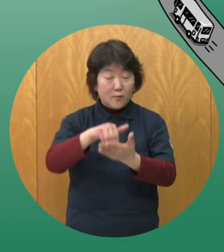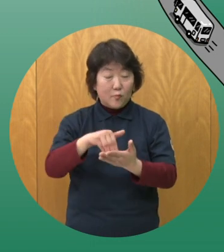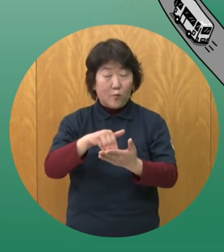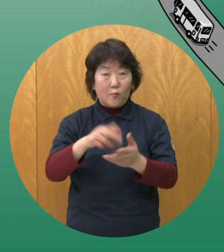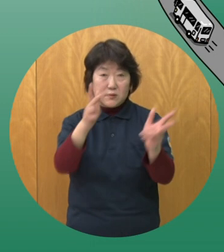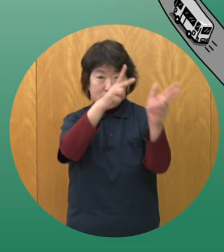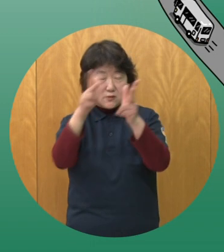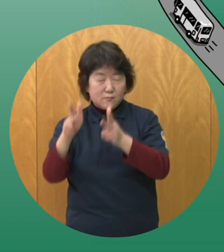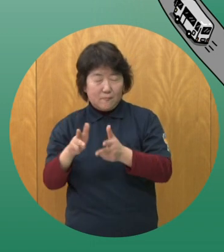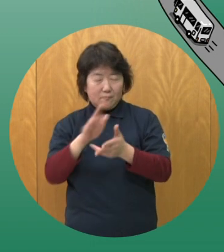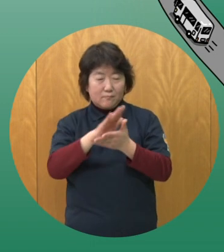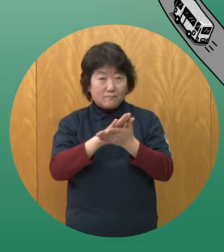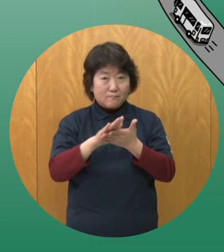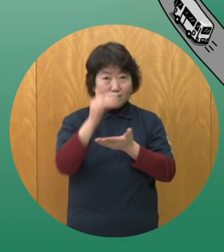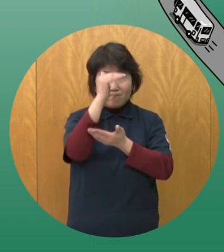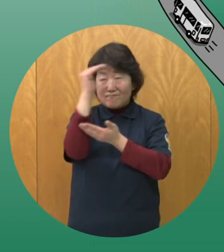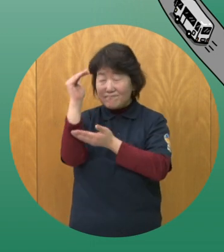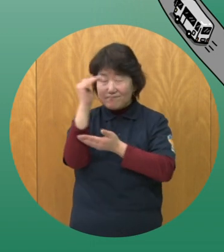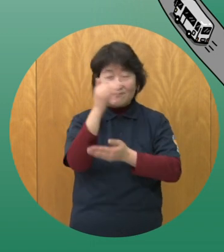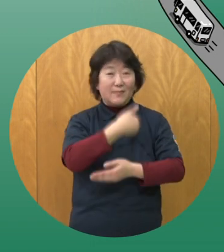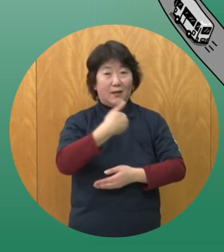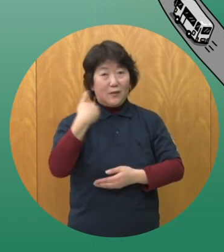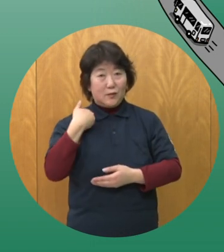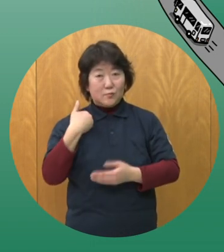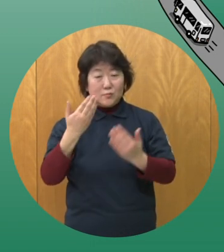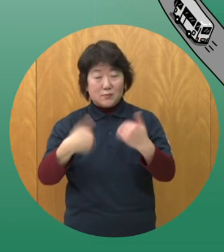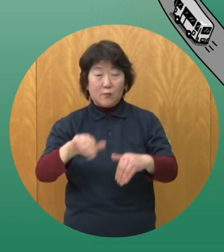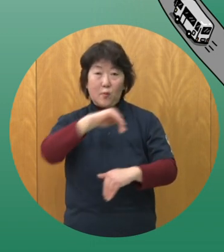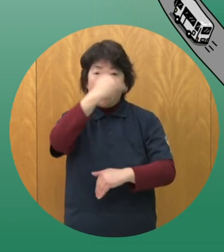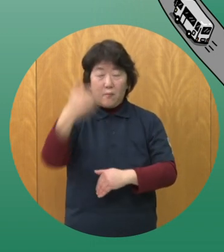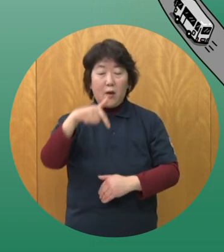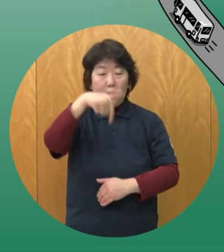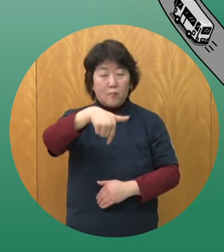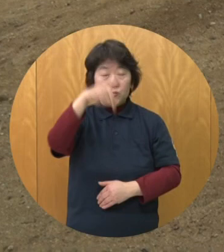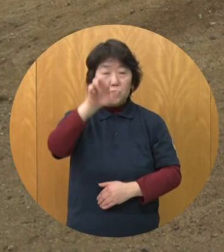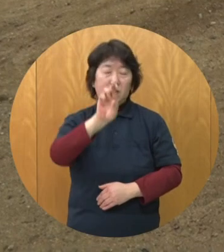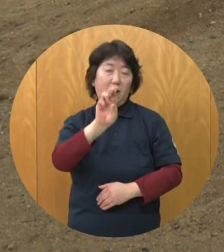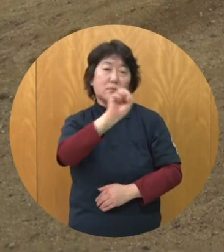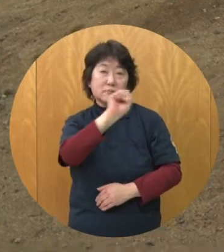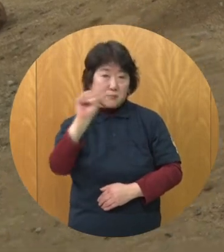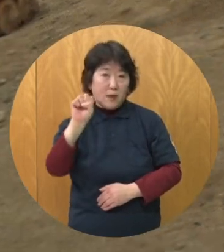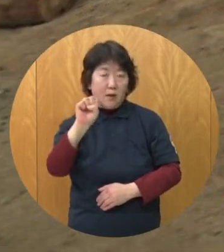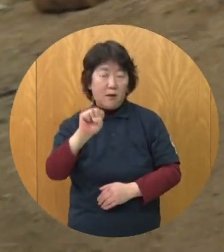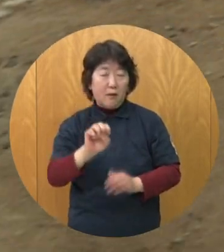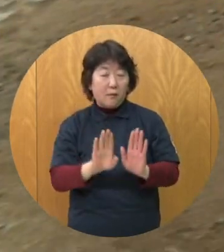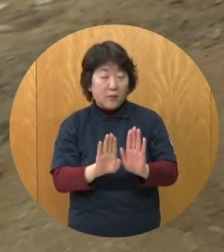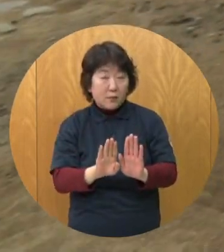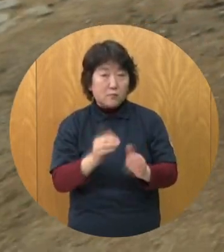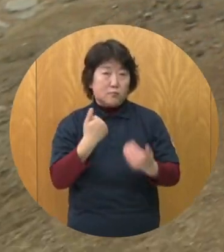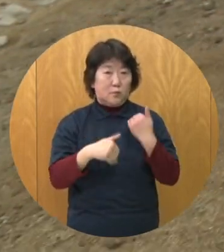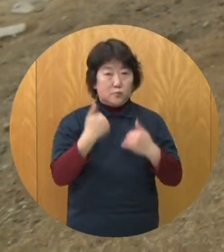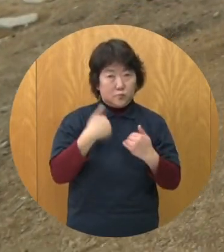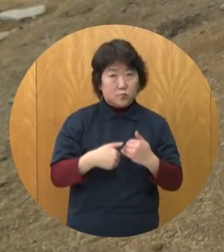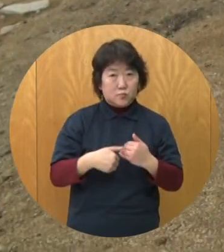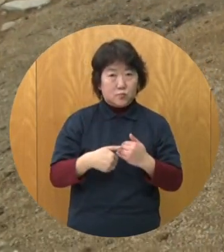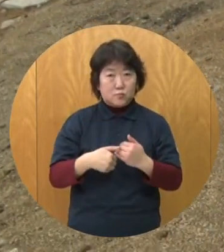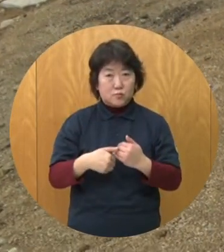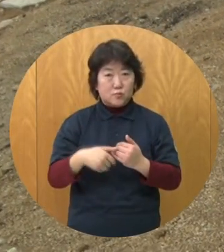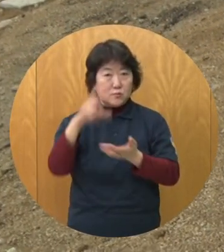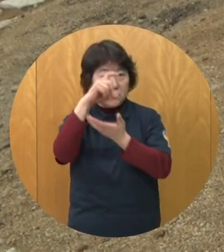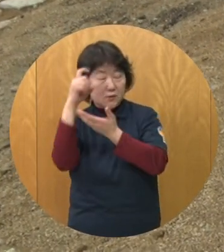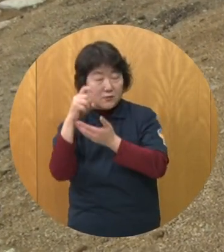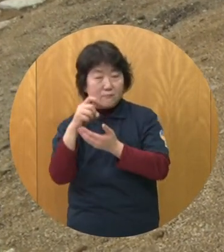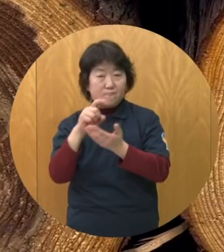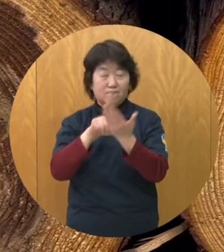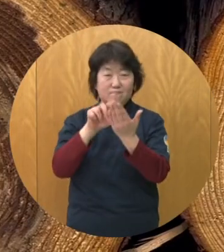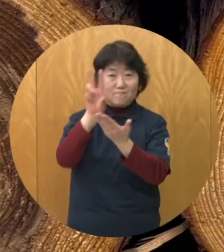最後は島並みの景色を一望できる里山プラザ。焚き火を楽しめるスペースや